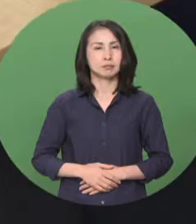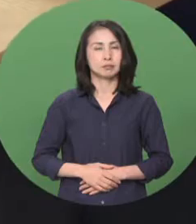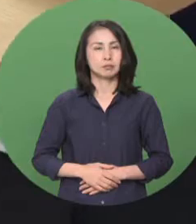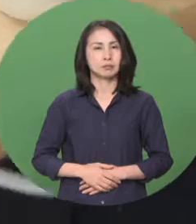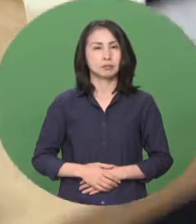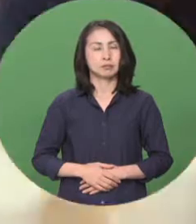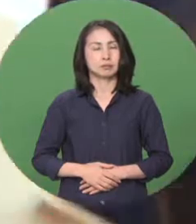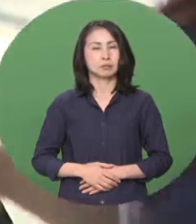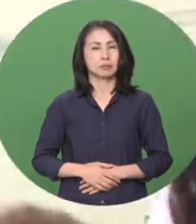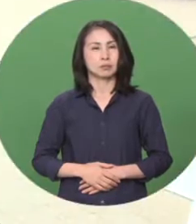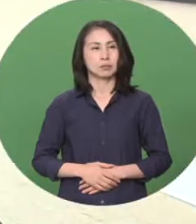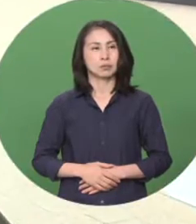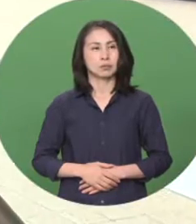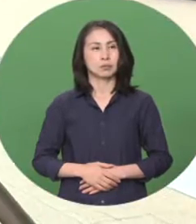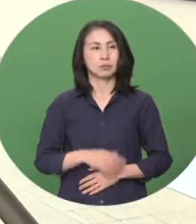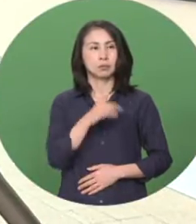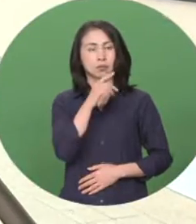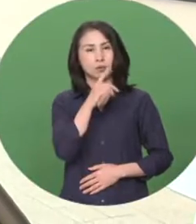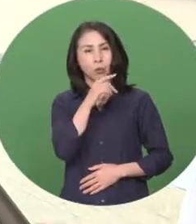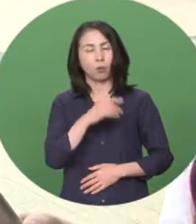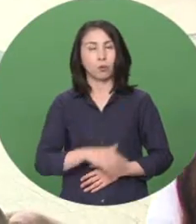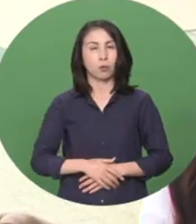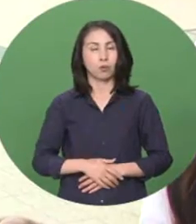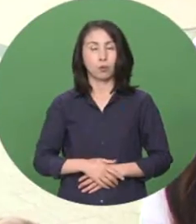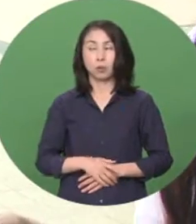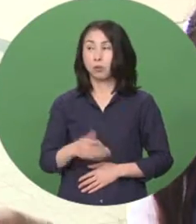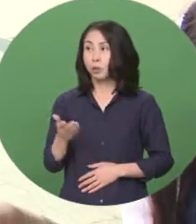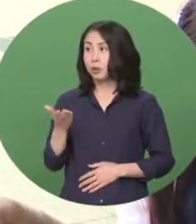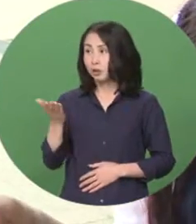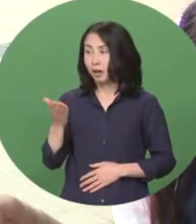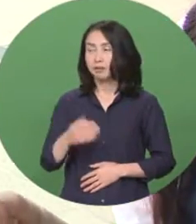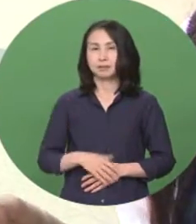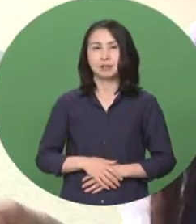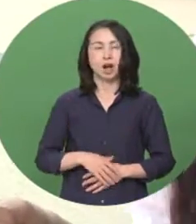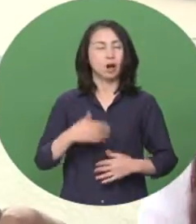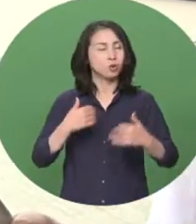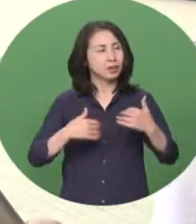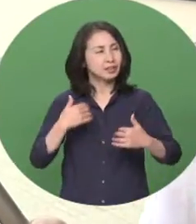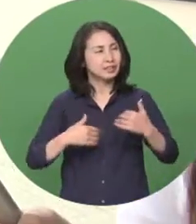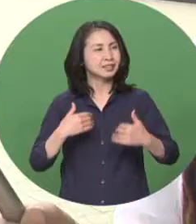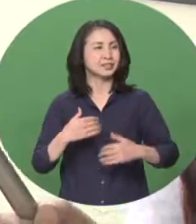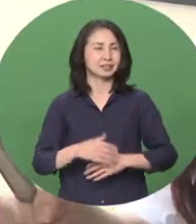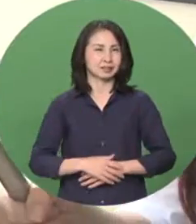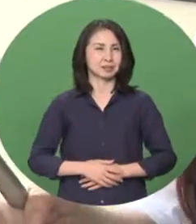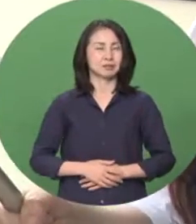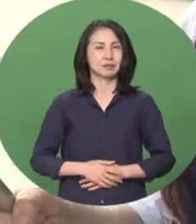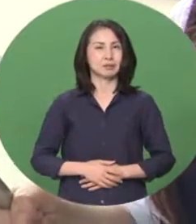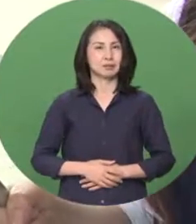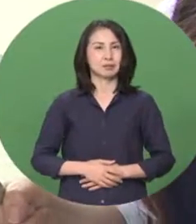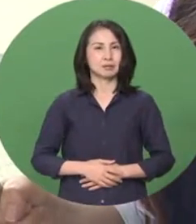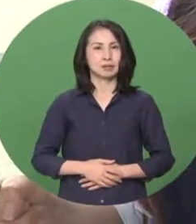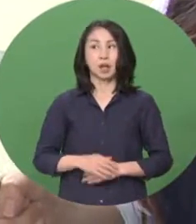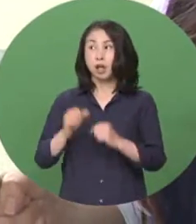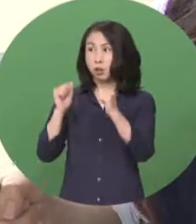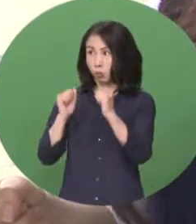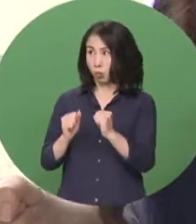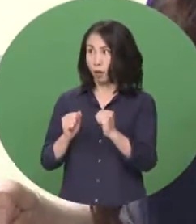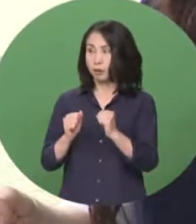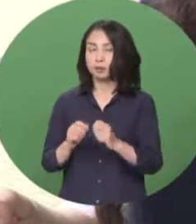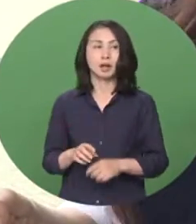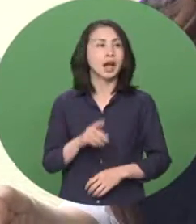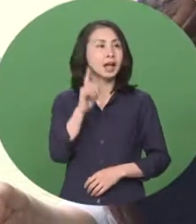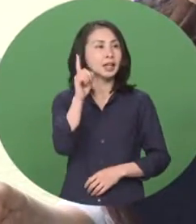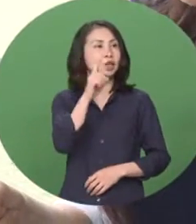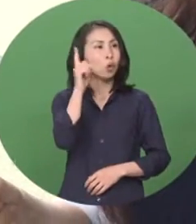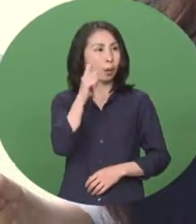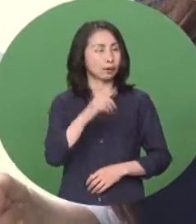はい。 おお。これ見てどう思います？ 嬉しい。 いつもお住まいは 生駒です。 じゃあ